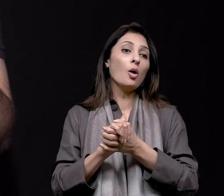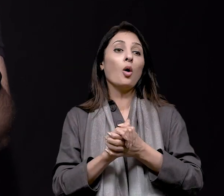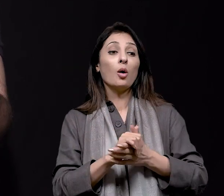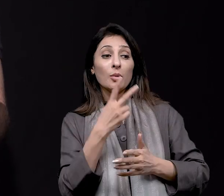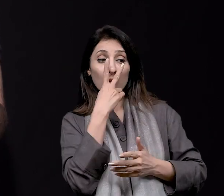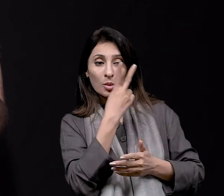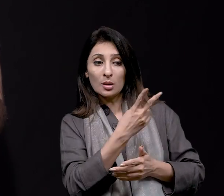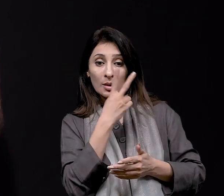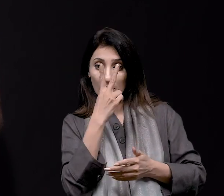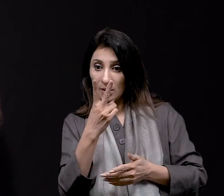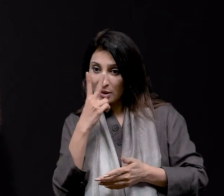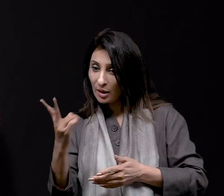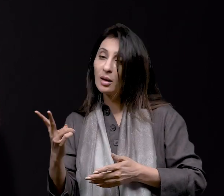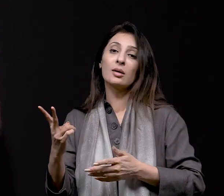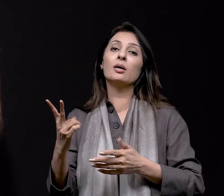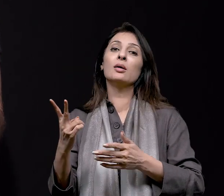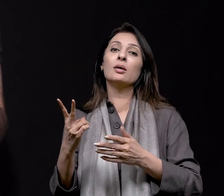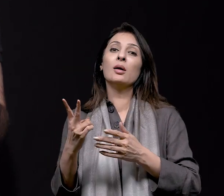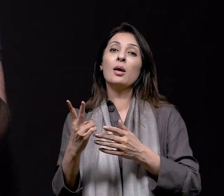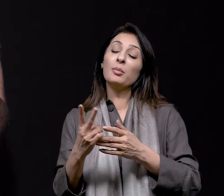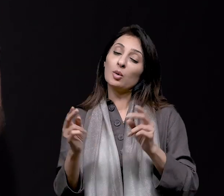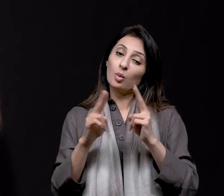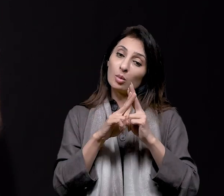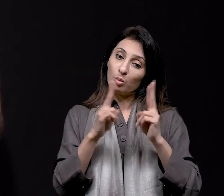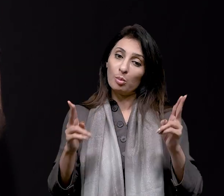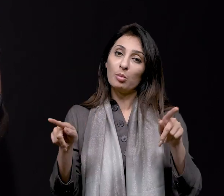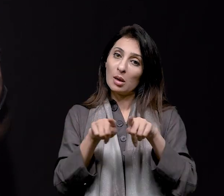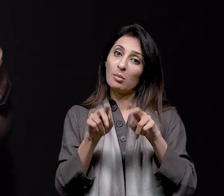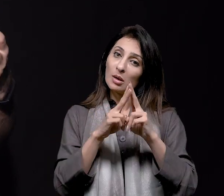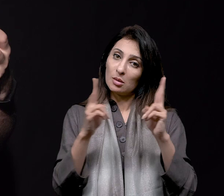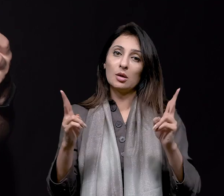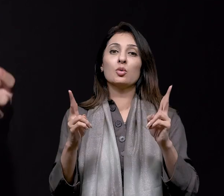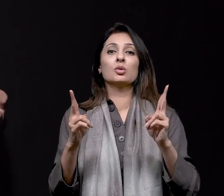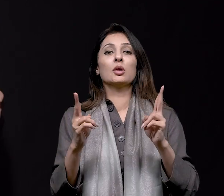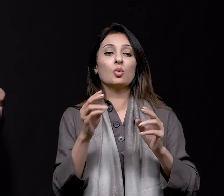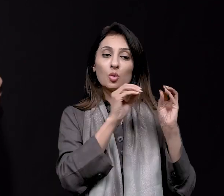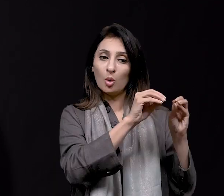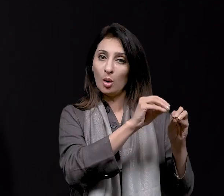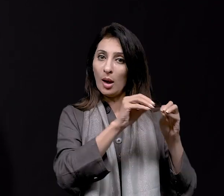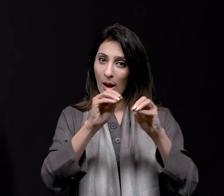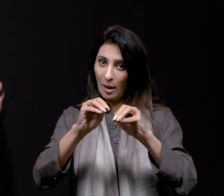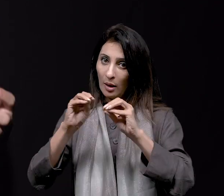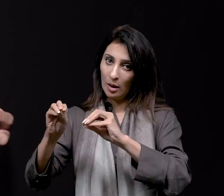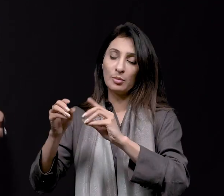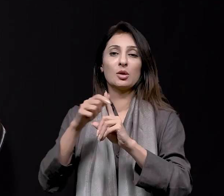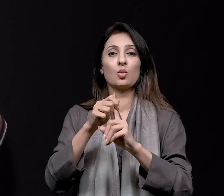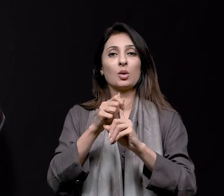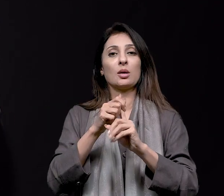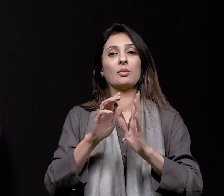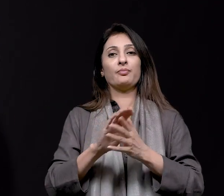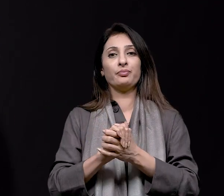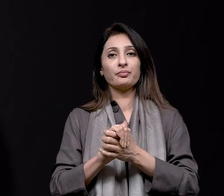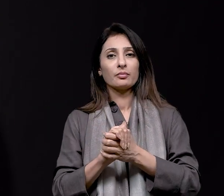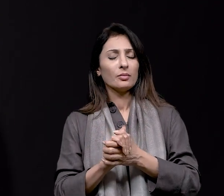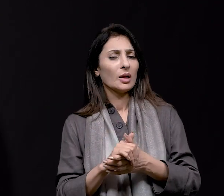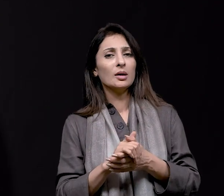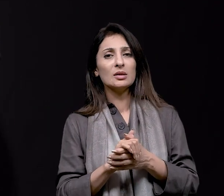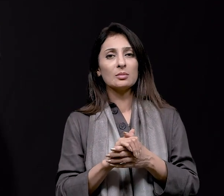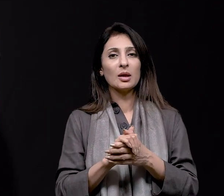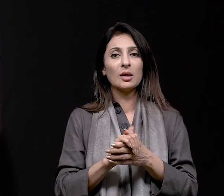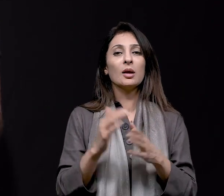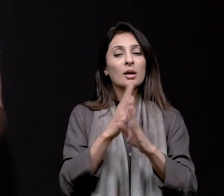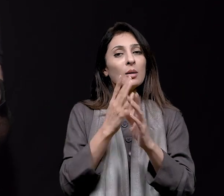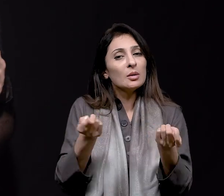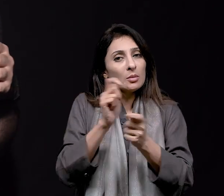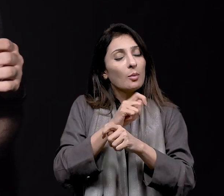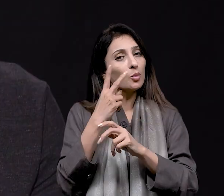کی فریکوینسی اور انٹینسٹی کو سمجھ کے انہی کے ساتھ مل کے ان کے لوکل وزڈم اور نالج کو استعمال کرتے ہوئے اس کا حل نکالنا ہوگا۔